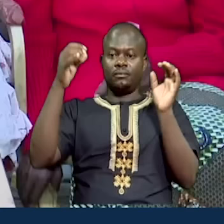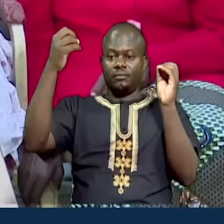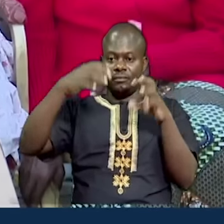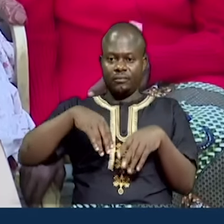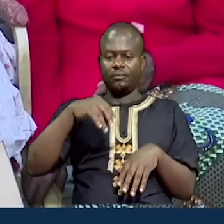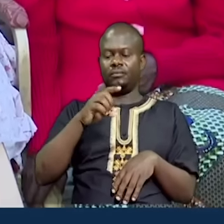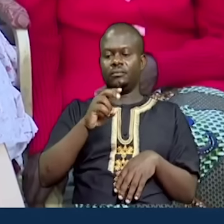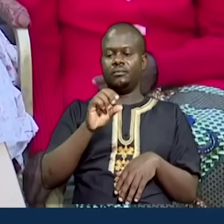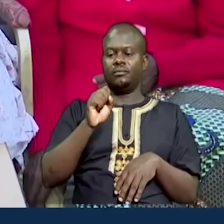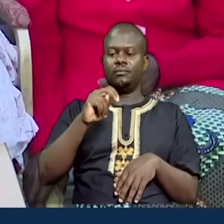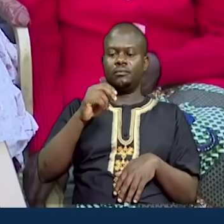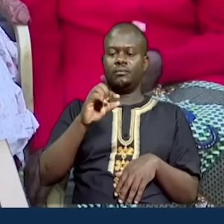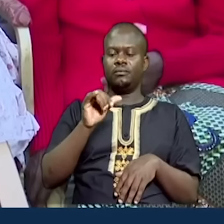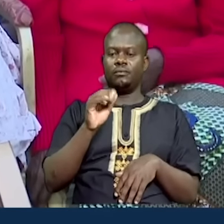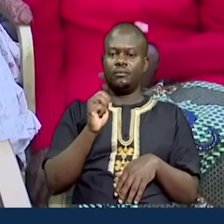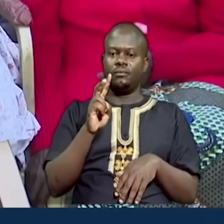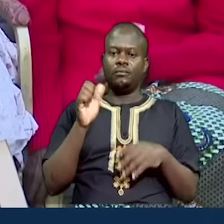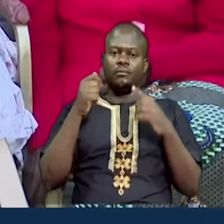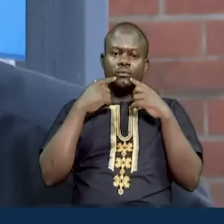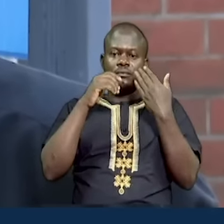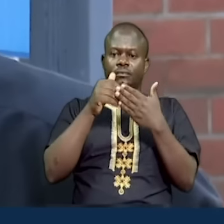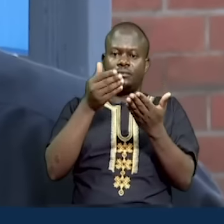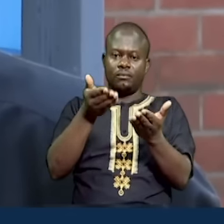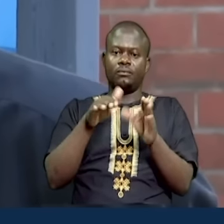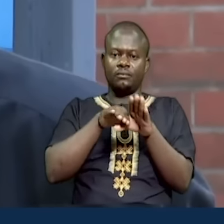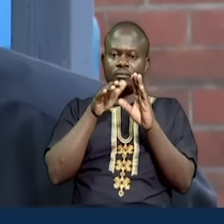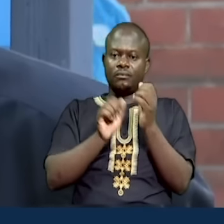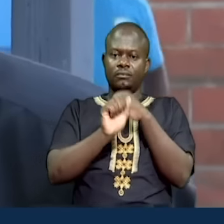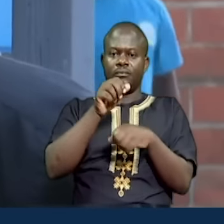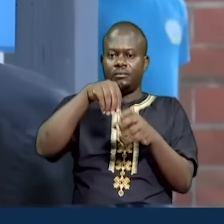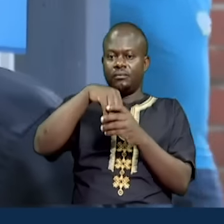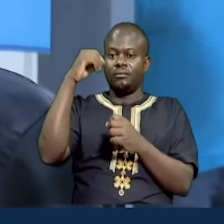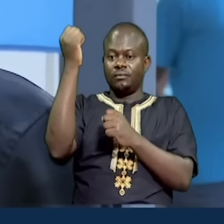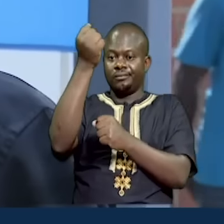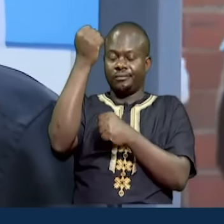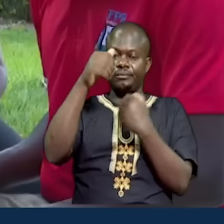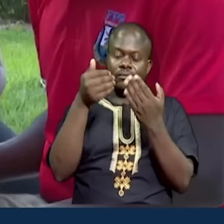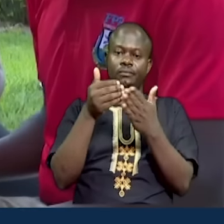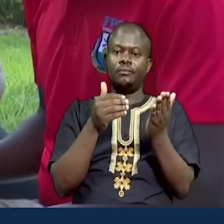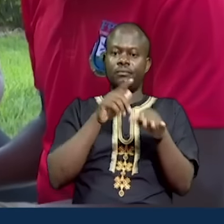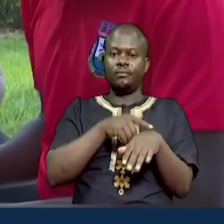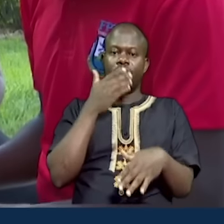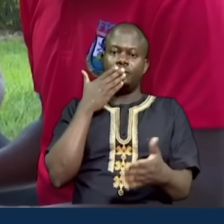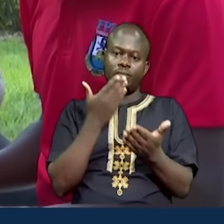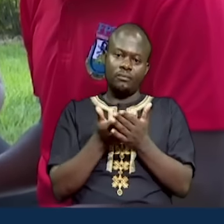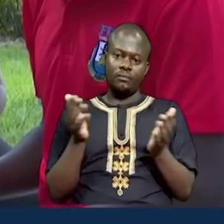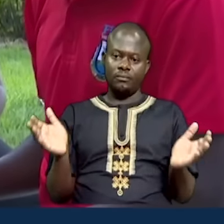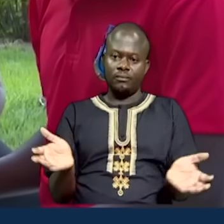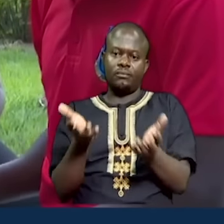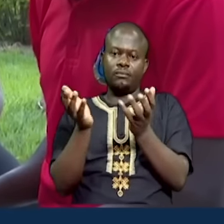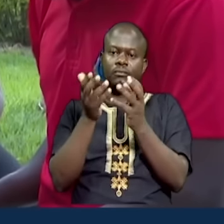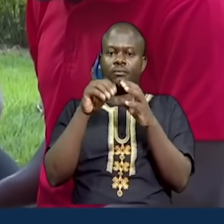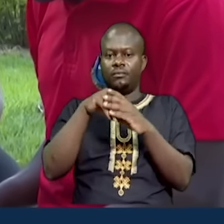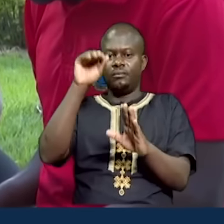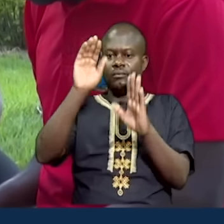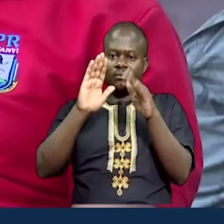Dusengiyumva Samuel avuga ko kugeza ku banyamuryango ibikorwa bikubiye muri manifesto abari umwanya mwiza wo kubakangurira kuzabigeramo